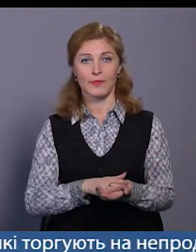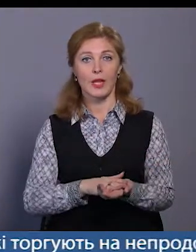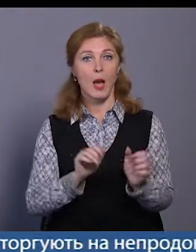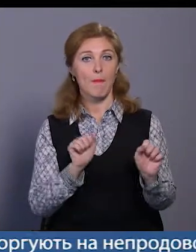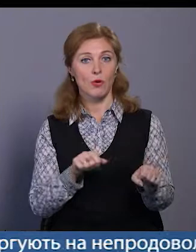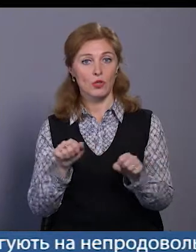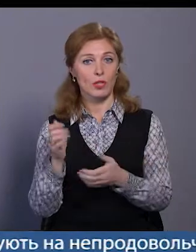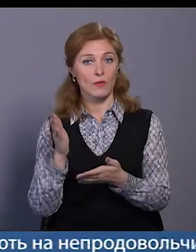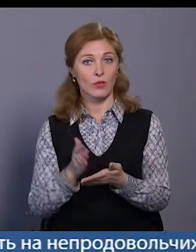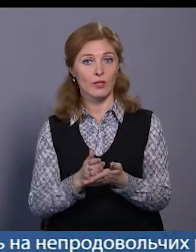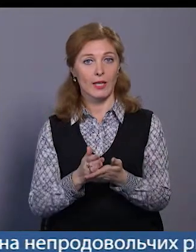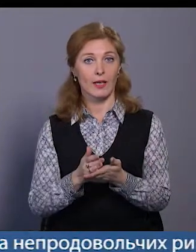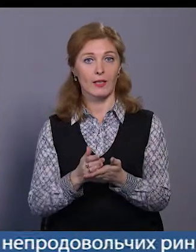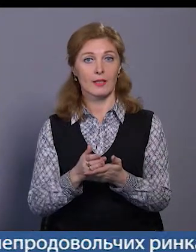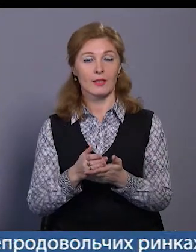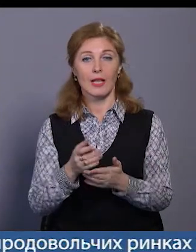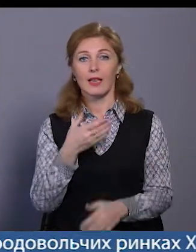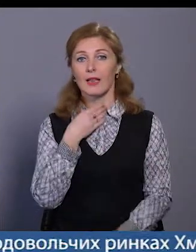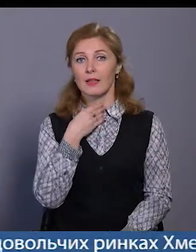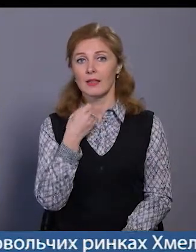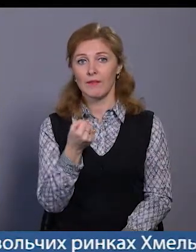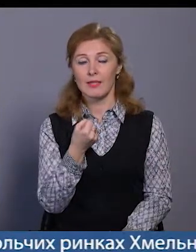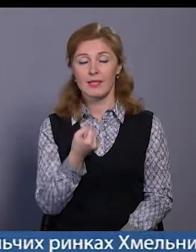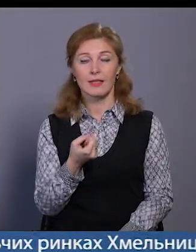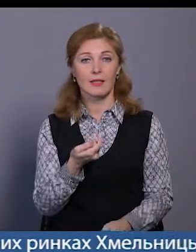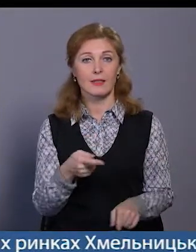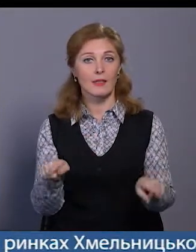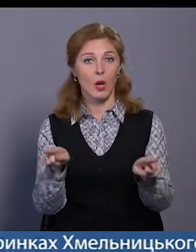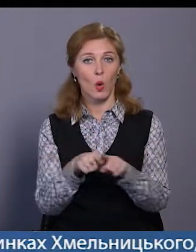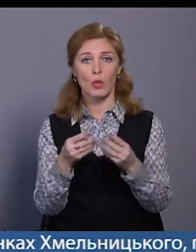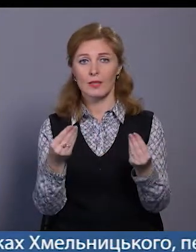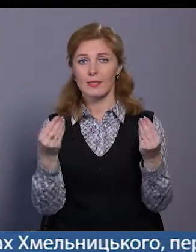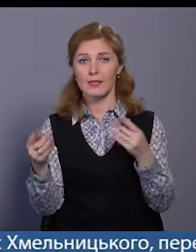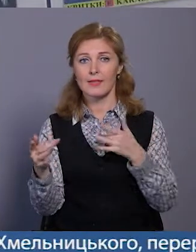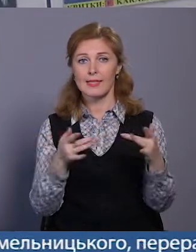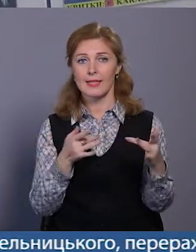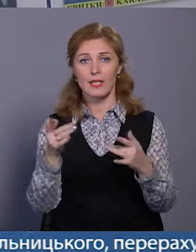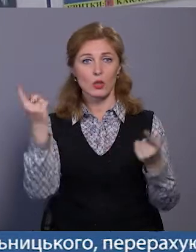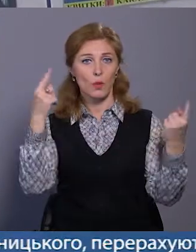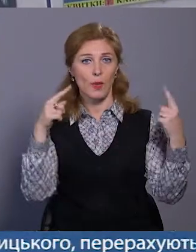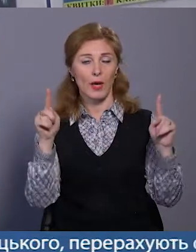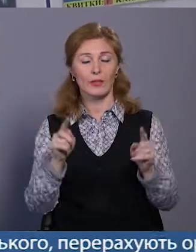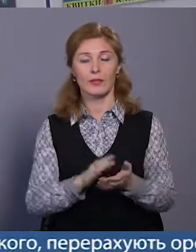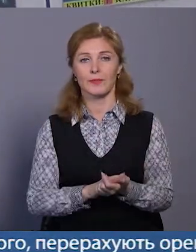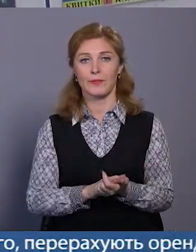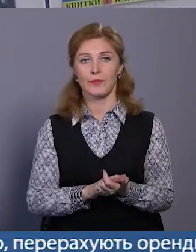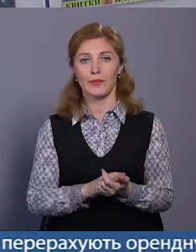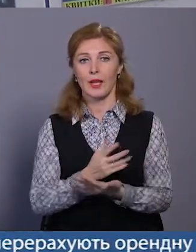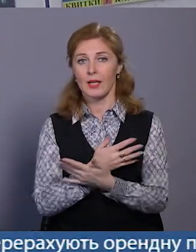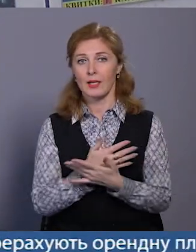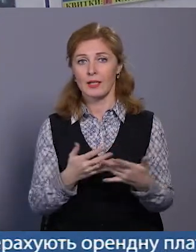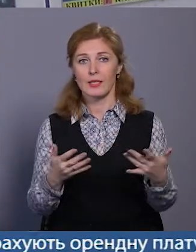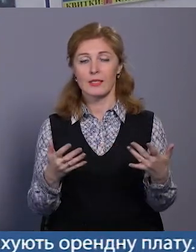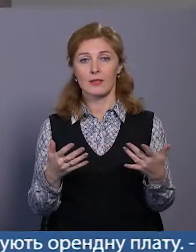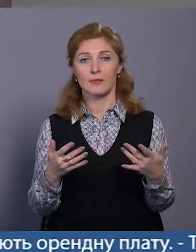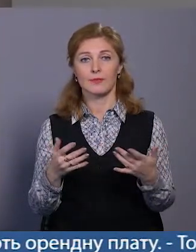можливо є невеличкий дефіцит такої красивої такої сценічної поетики. Пластичний малюнок, відео, багато символіки